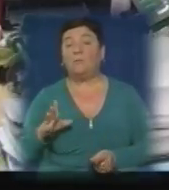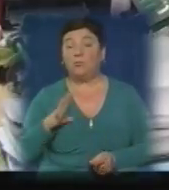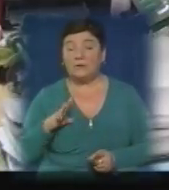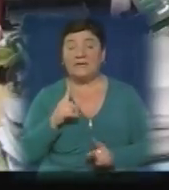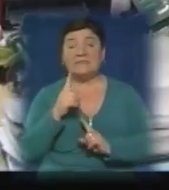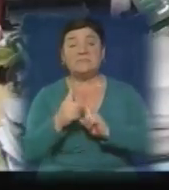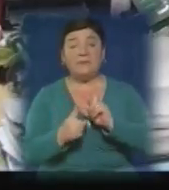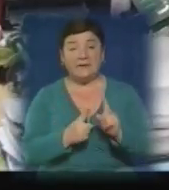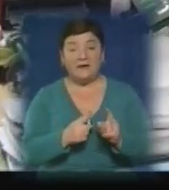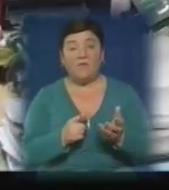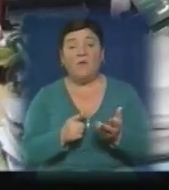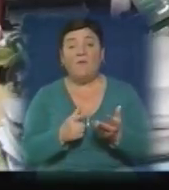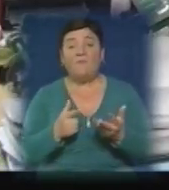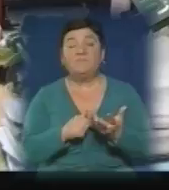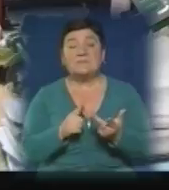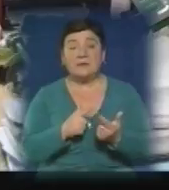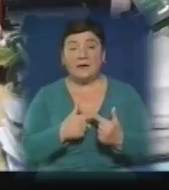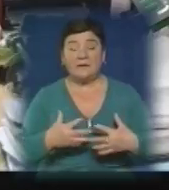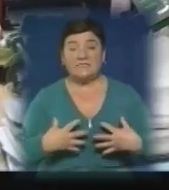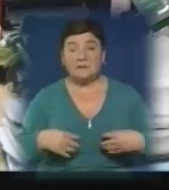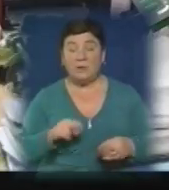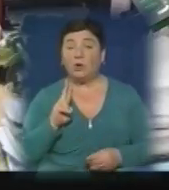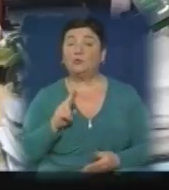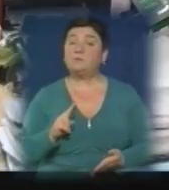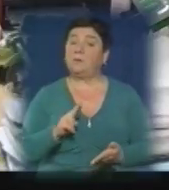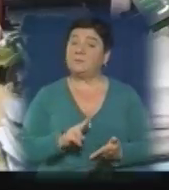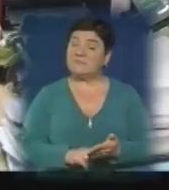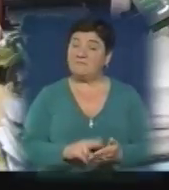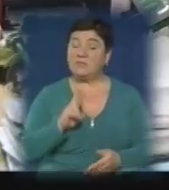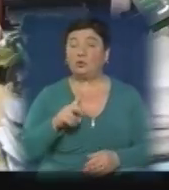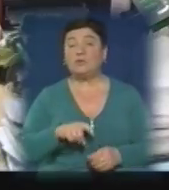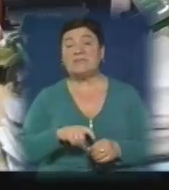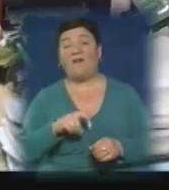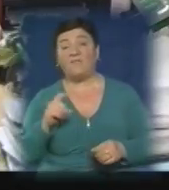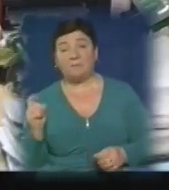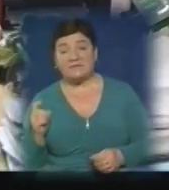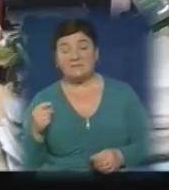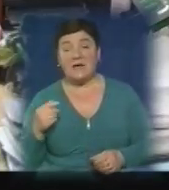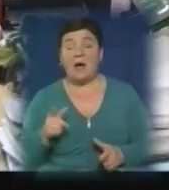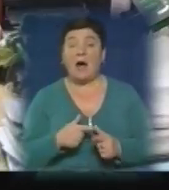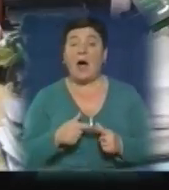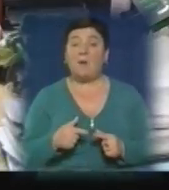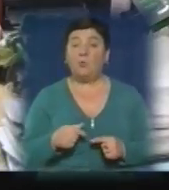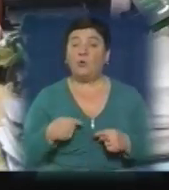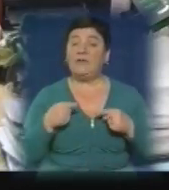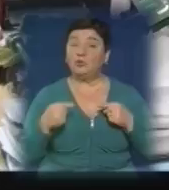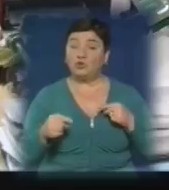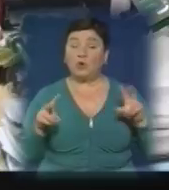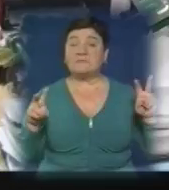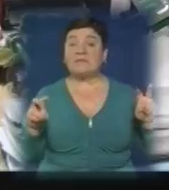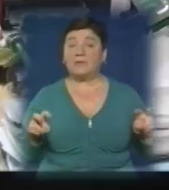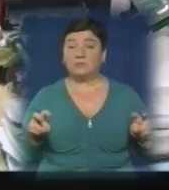сім'ї щодо хтось приписався, хтось виписався, або набув іншого статусу, наприклад,